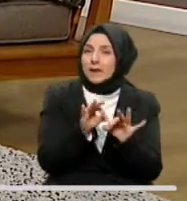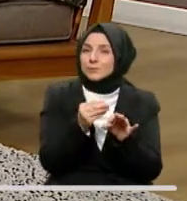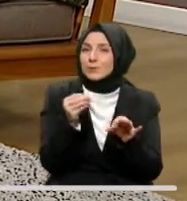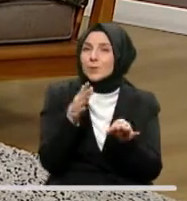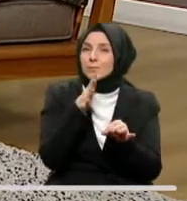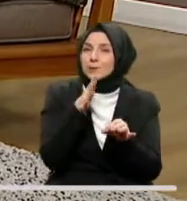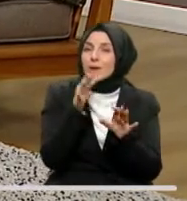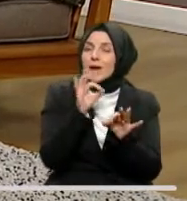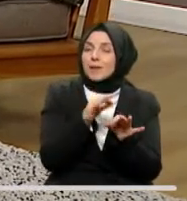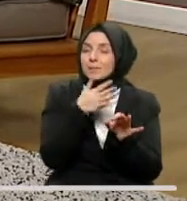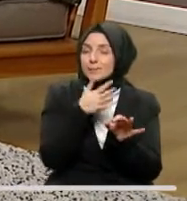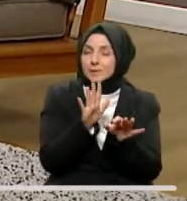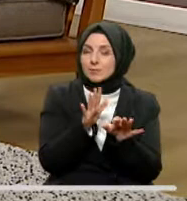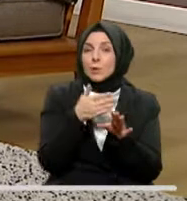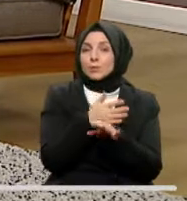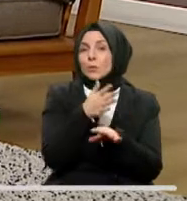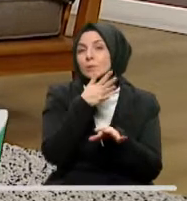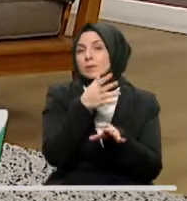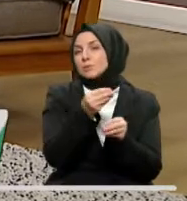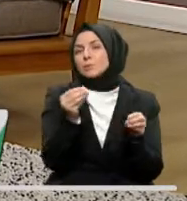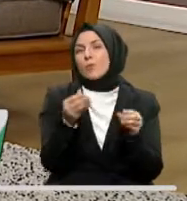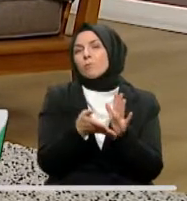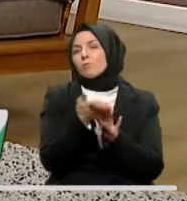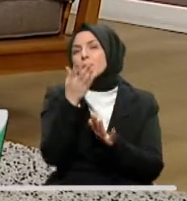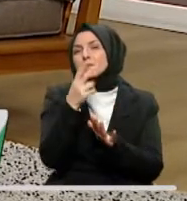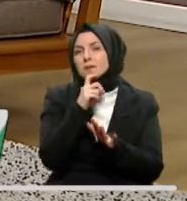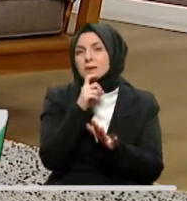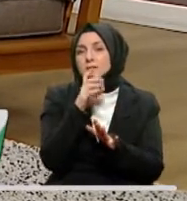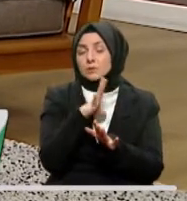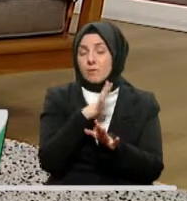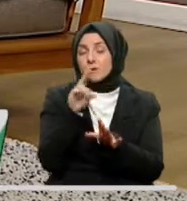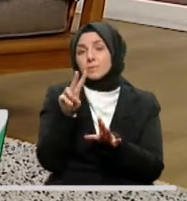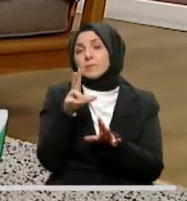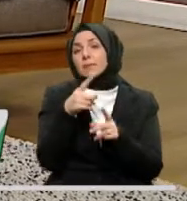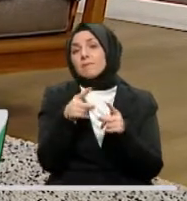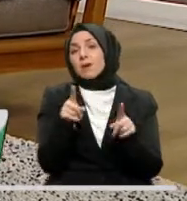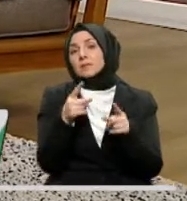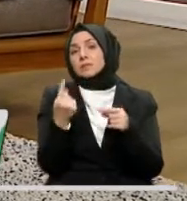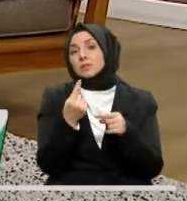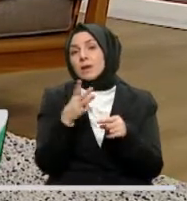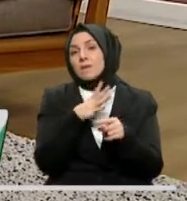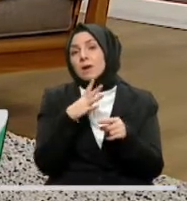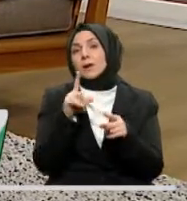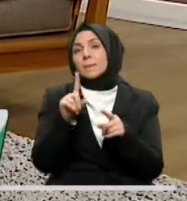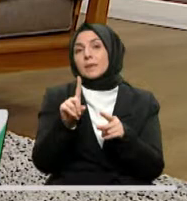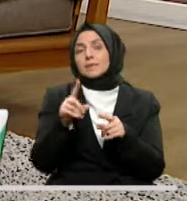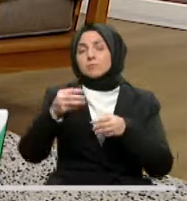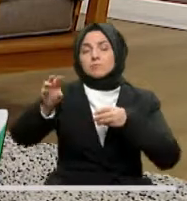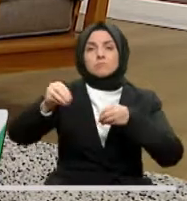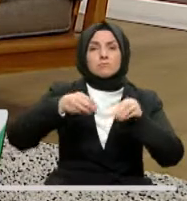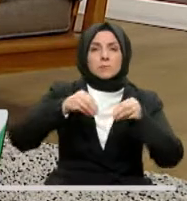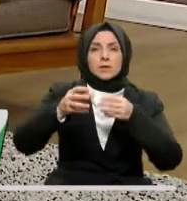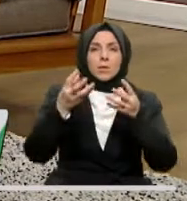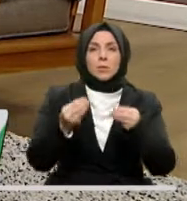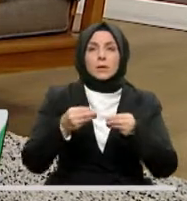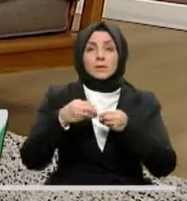bilmiyor var ya doğru bildiğimiz çok ya fazla yanlışlar var şimdi iki farklı şeyler bir ticari olarak satılan Topraklar var nedir bunlar